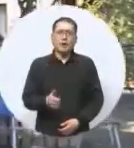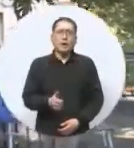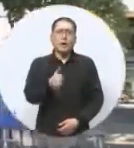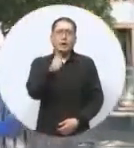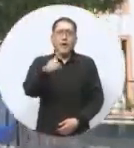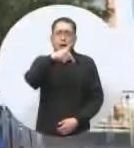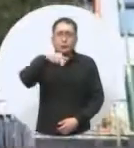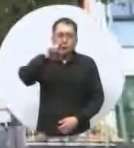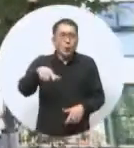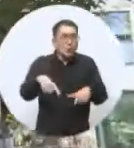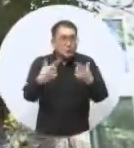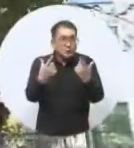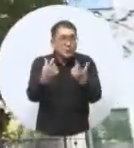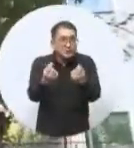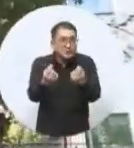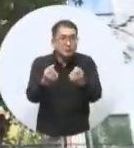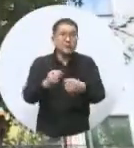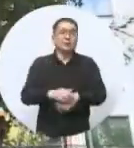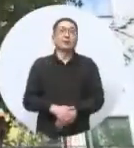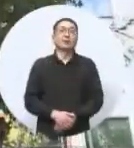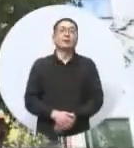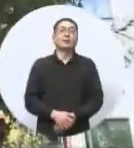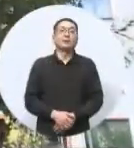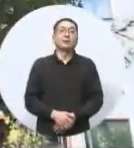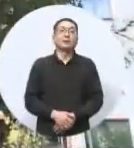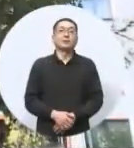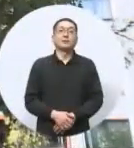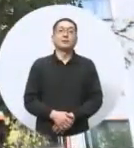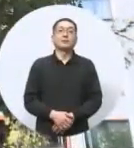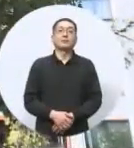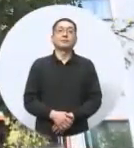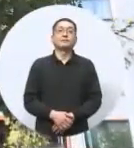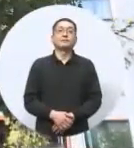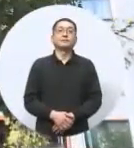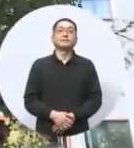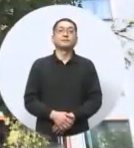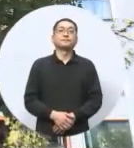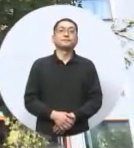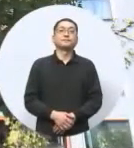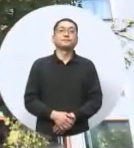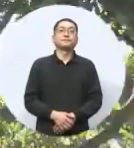立派な タブの木ですね。 木です、 タブ、こちらタブの木です。